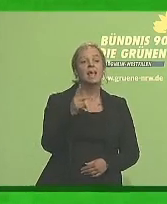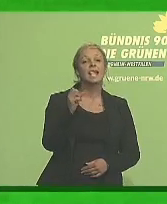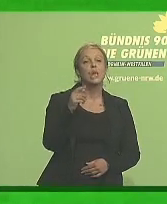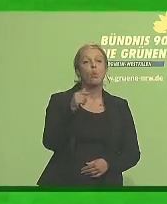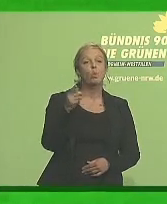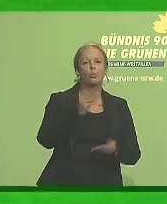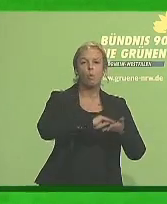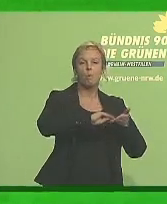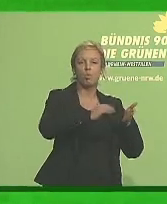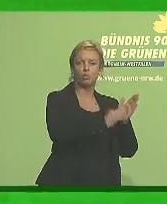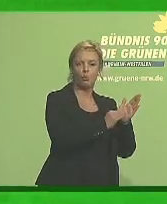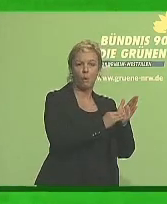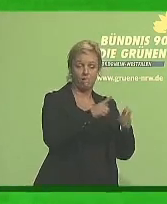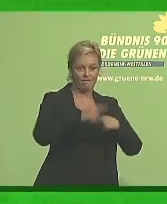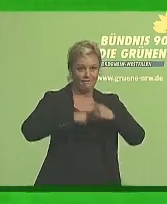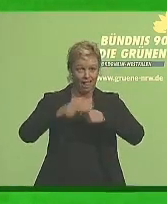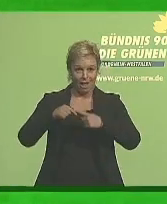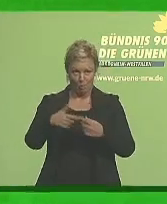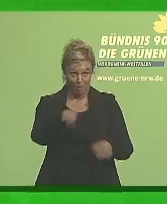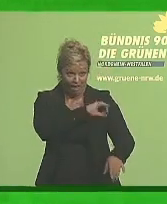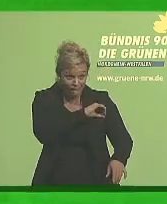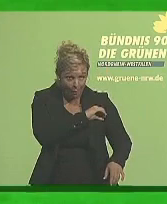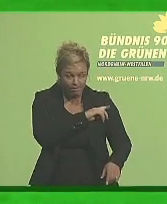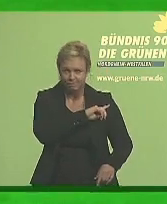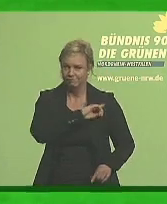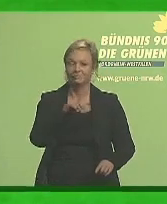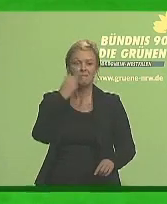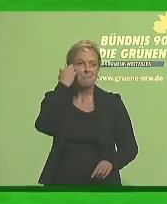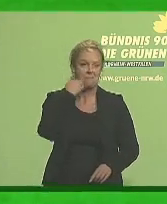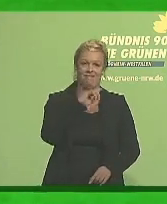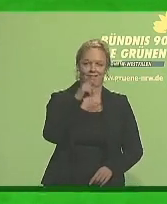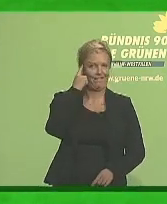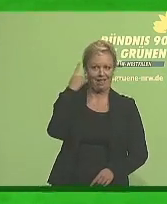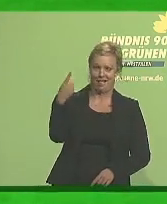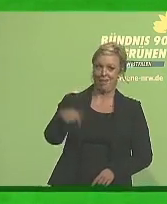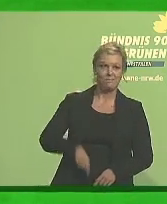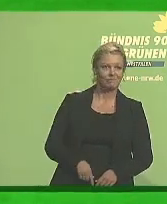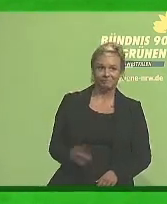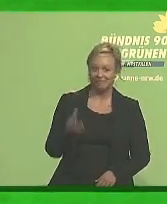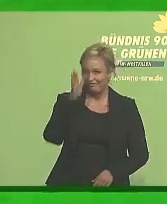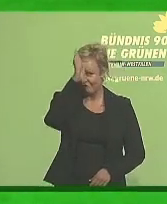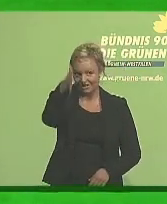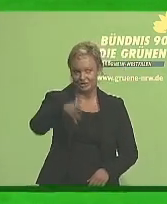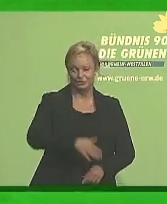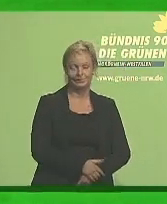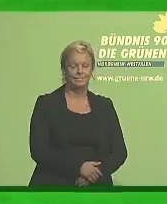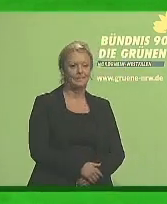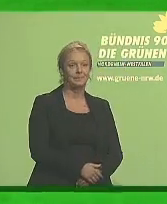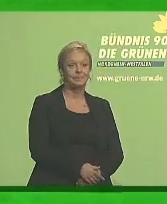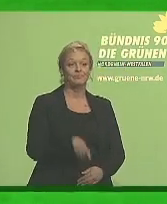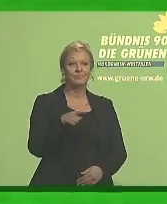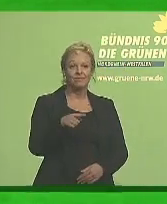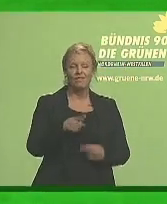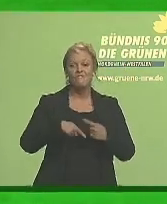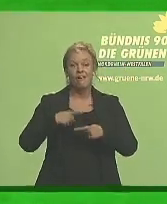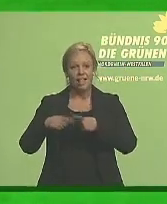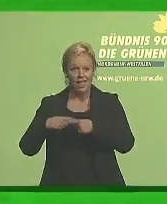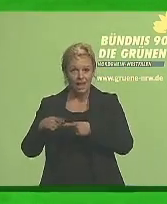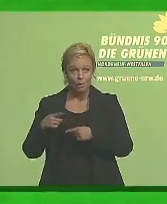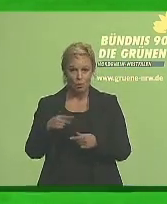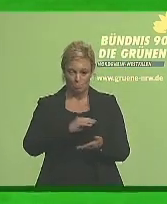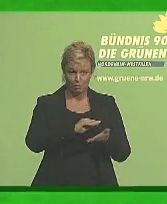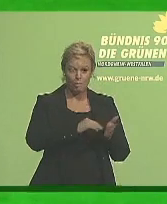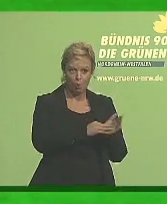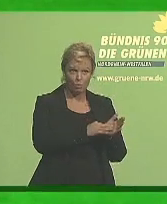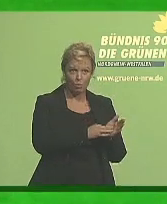ein großer Erfolg ist, glaubt dem nicht. Diese Verlängerung des Kyoto-Protokolls, die hätte man sich